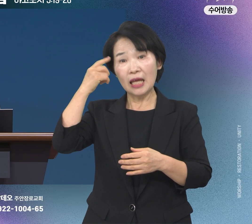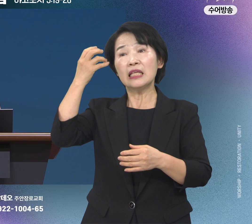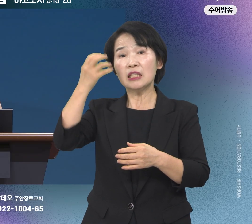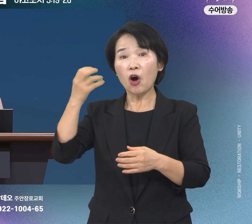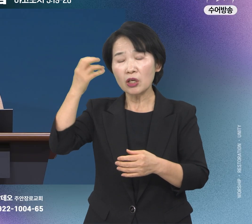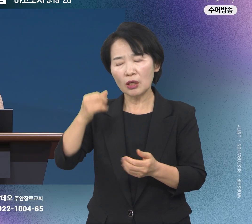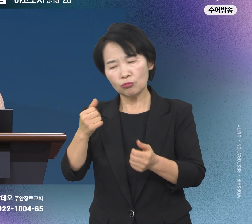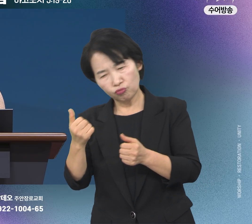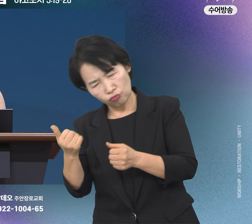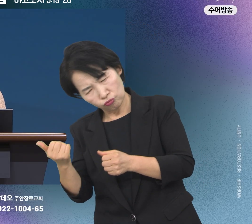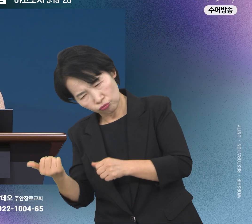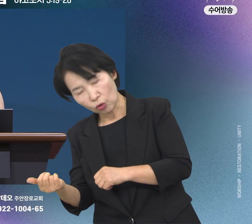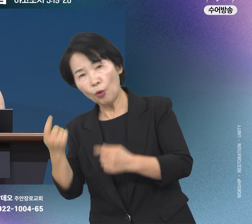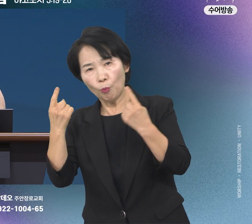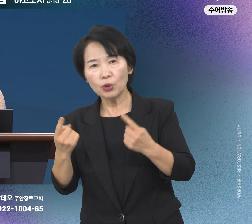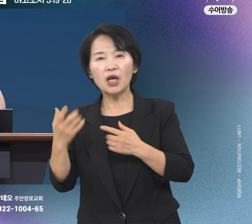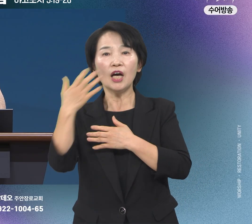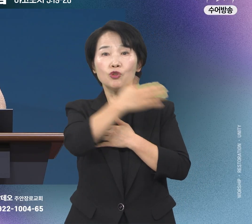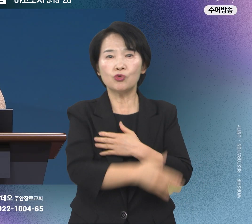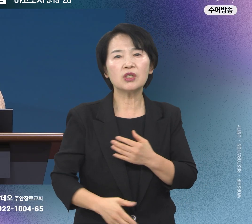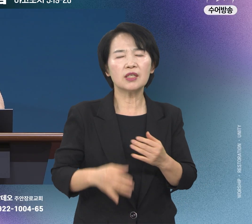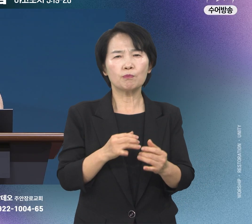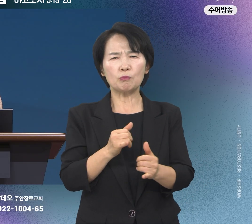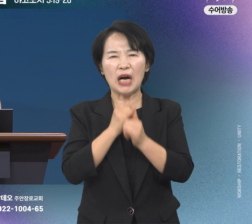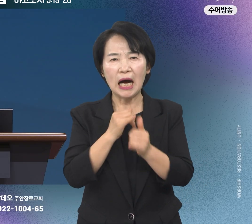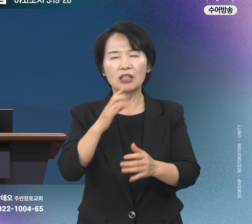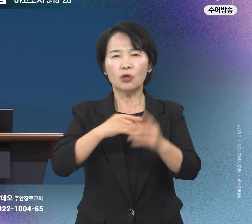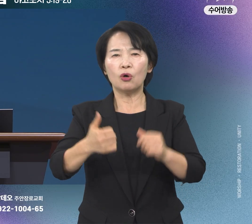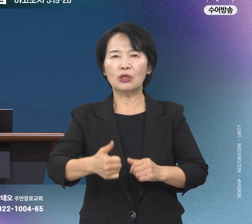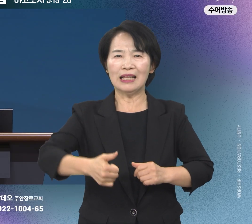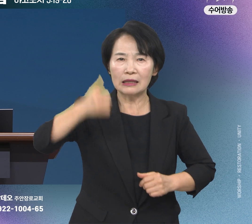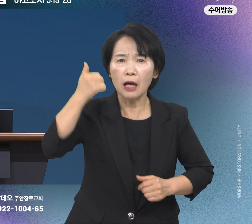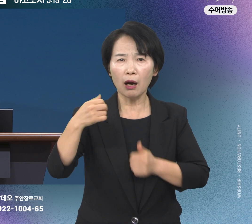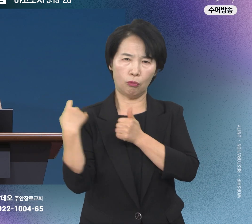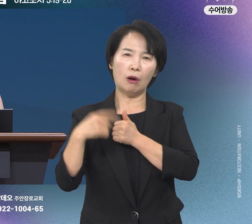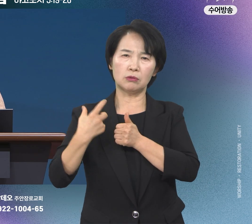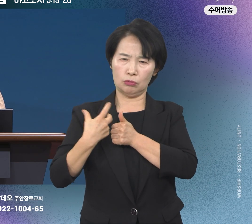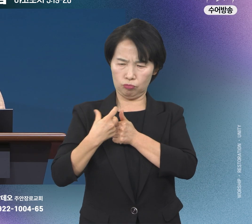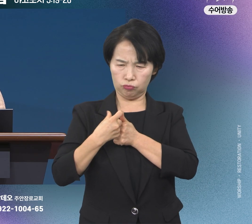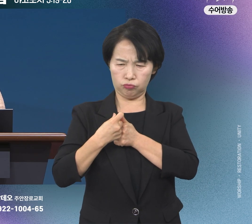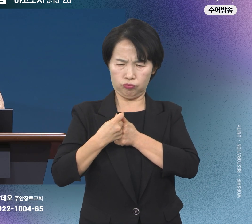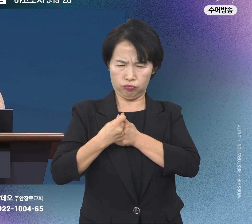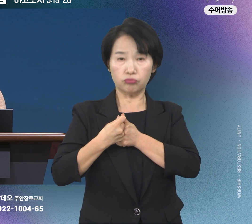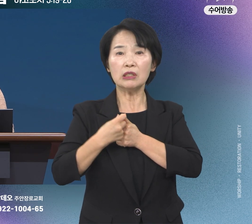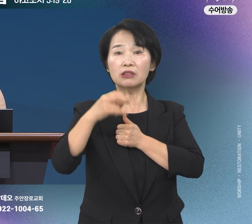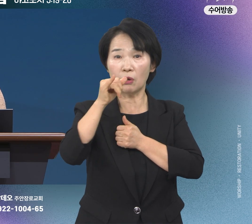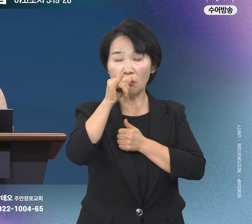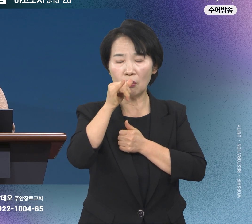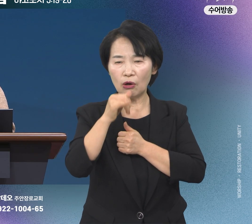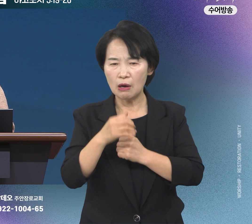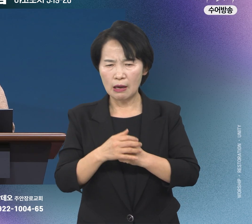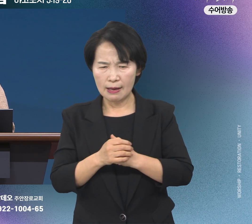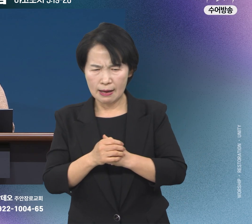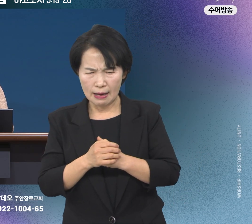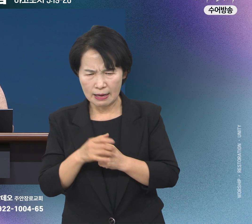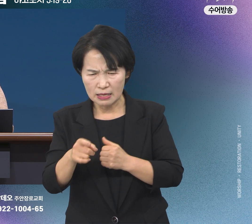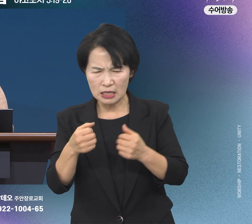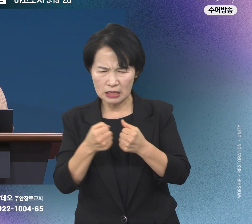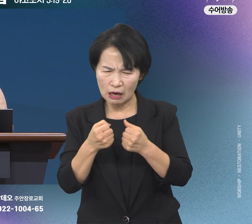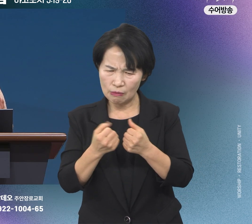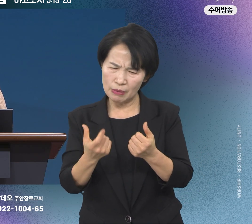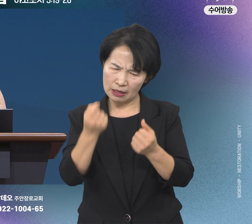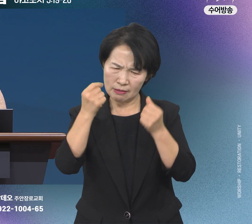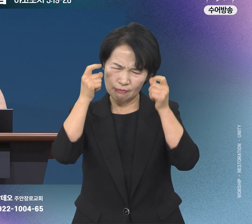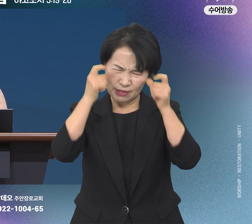게 낫다라고 가르쳤거든요. 그래서 저는 이런 영적인 싸움을 빨리 끝내고 싶어서